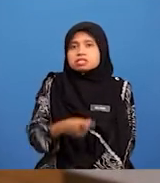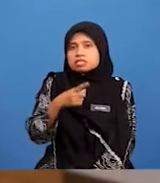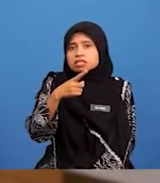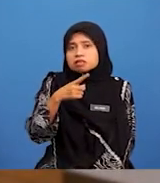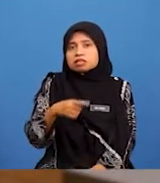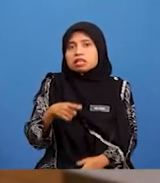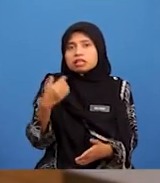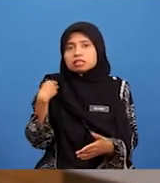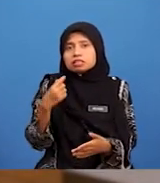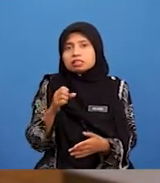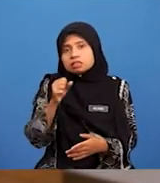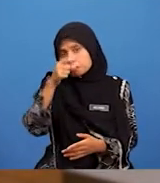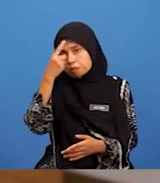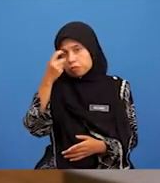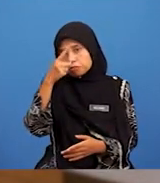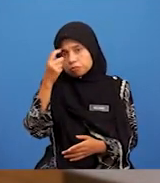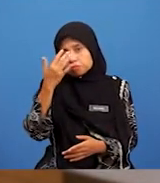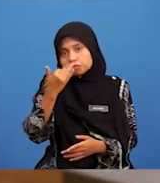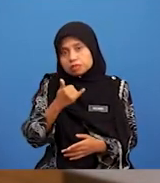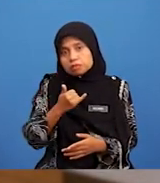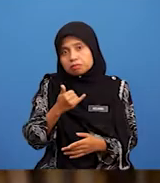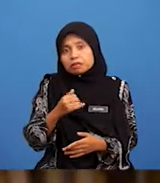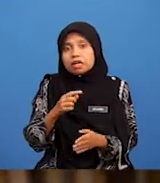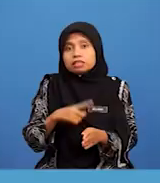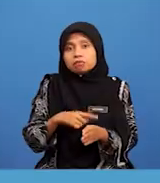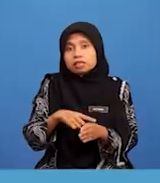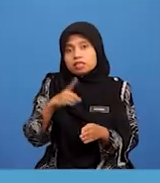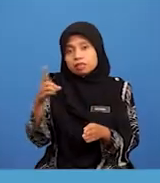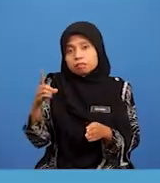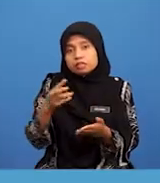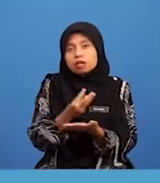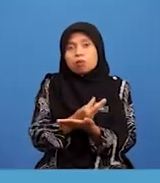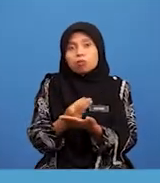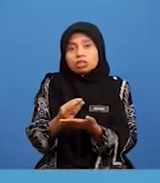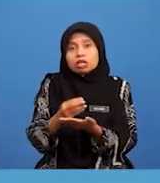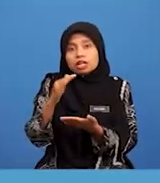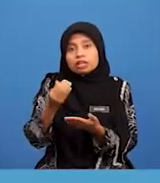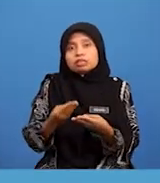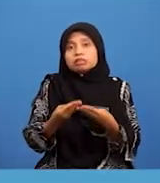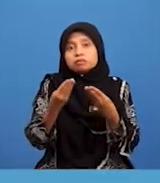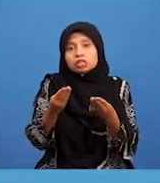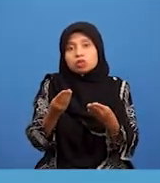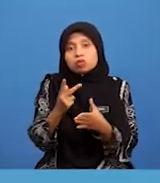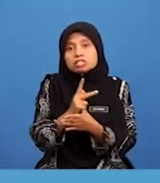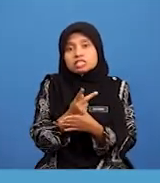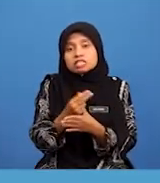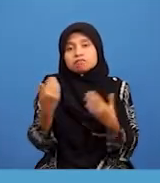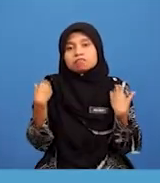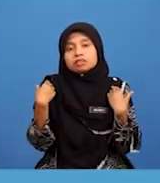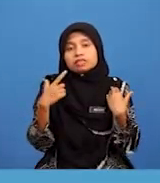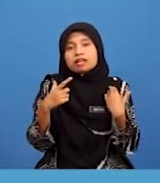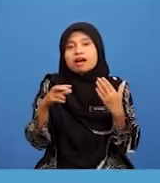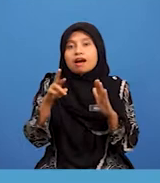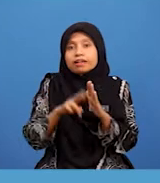sebab akaun modal berbaki debit, iaitu modal yang disumbangkan perkongsi adalah